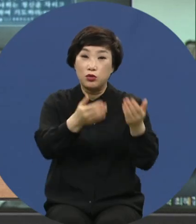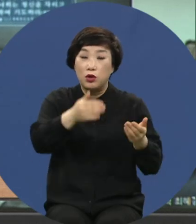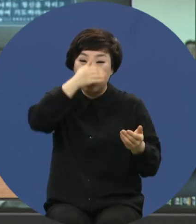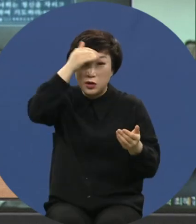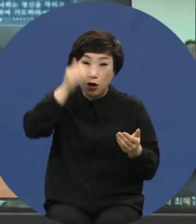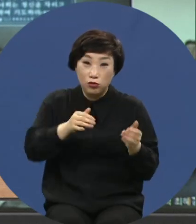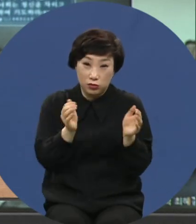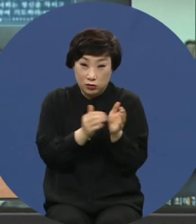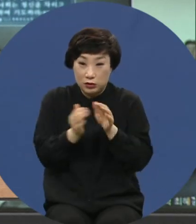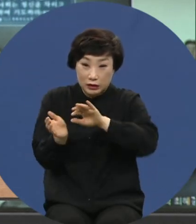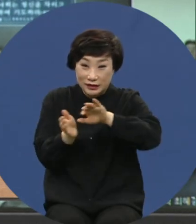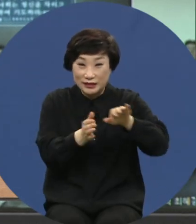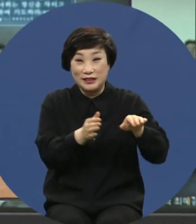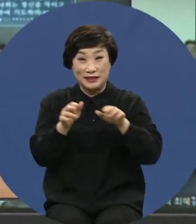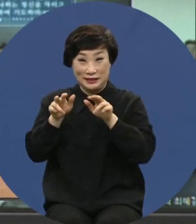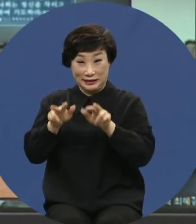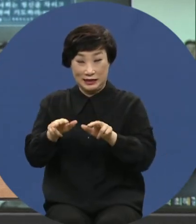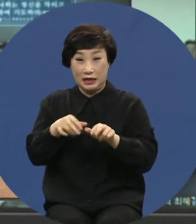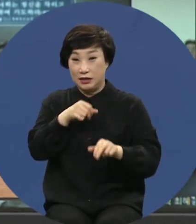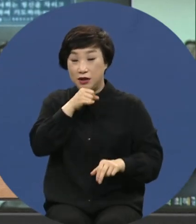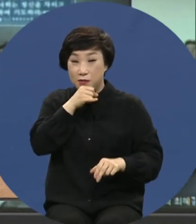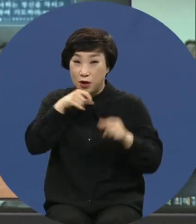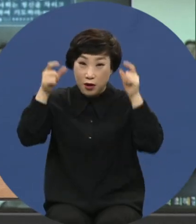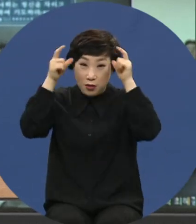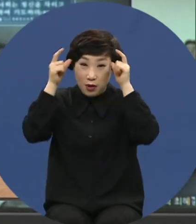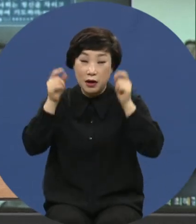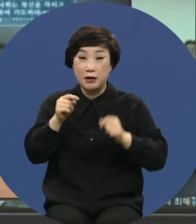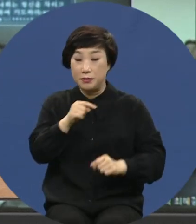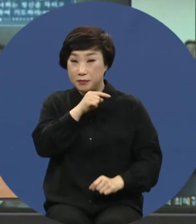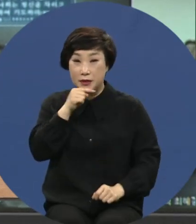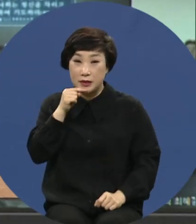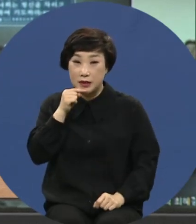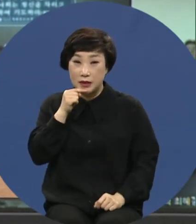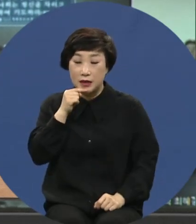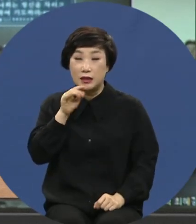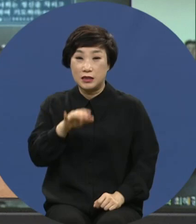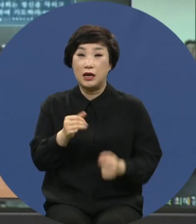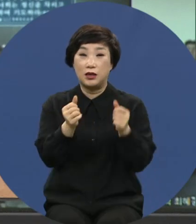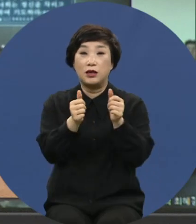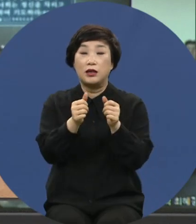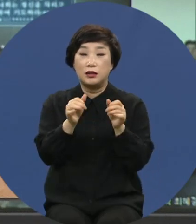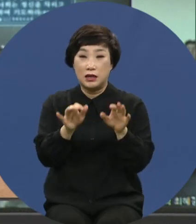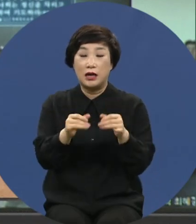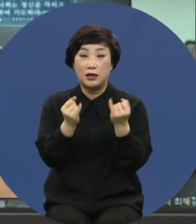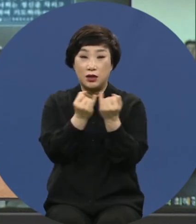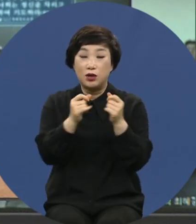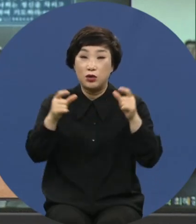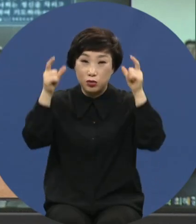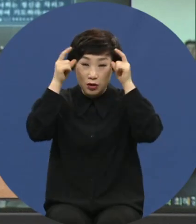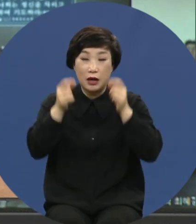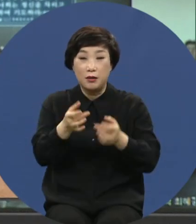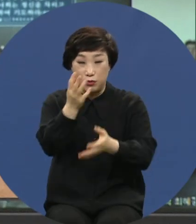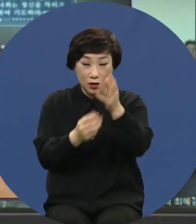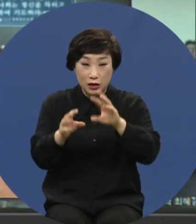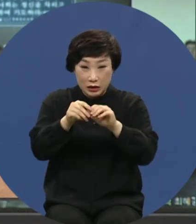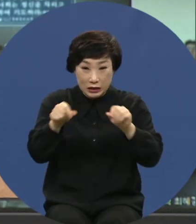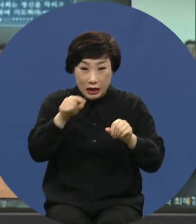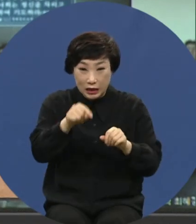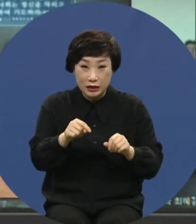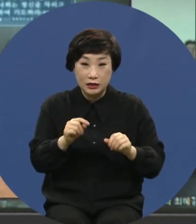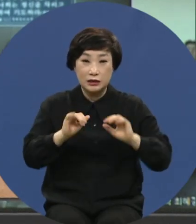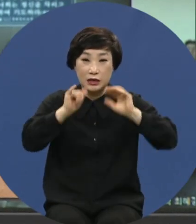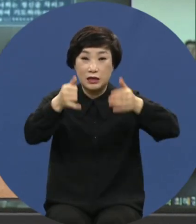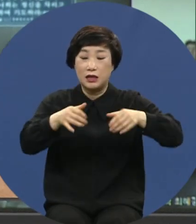용서받았는데 이제 염소와 황소의 피와 암송아지의 죄로 세상의